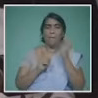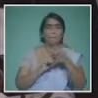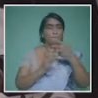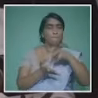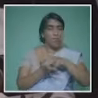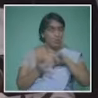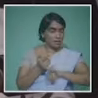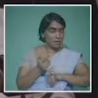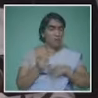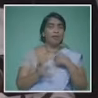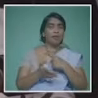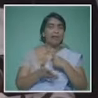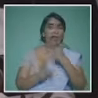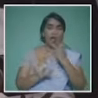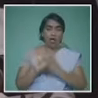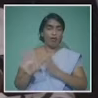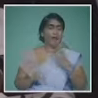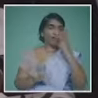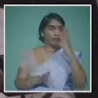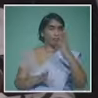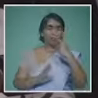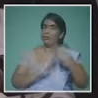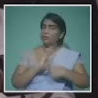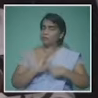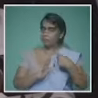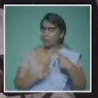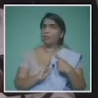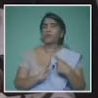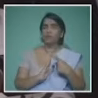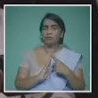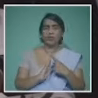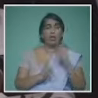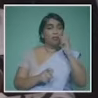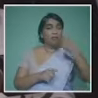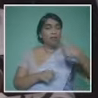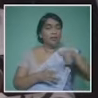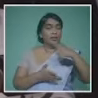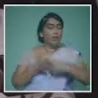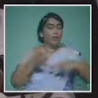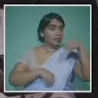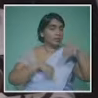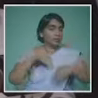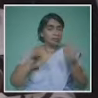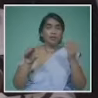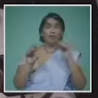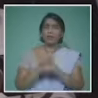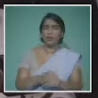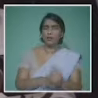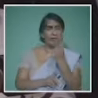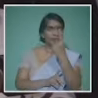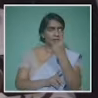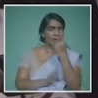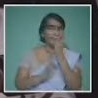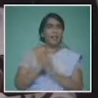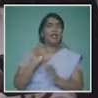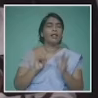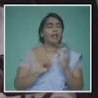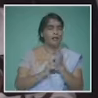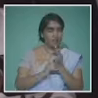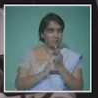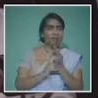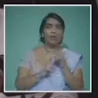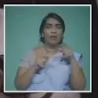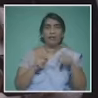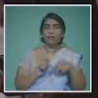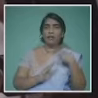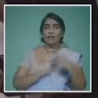මැතිවරණය අවුරුදු 3ක් මේ රටේ මහජන ඡන්දයෙන් පත්වෙච්ච එකම මන්ත්‍රීවරයෙක් අද